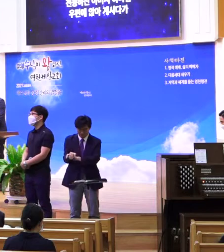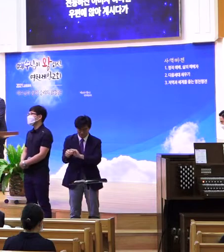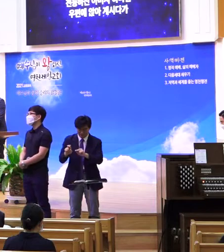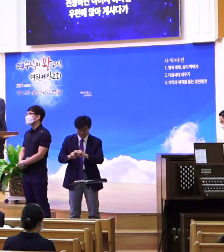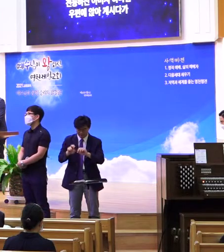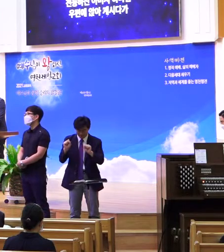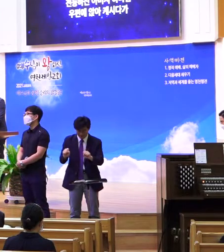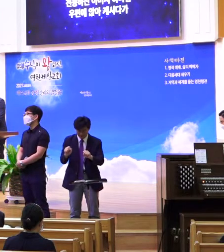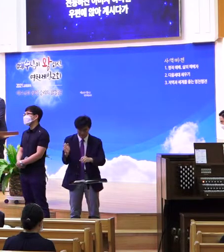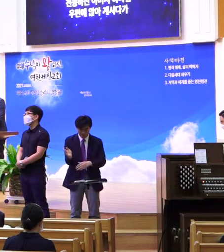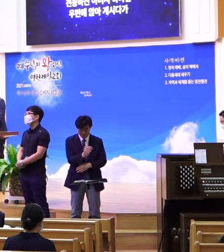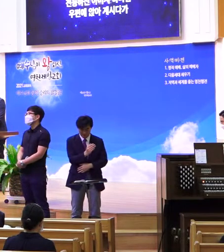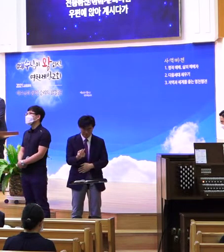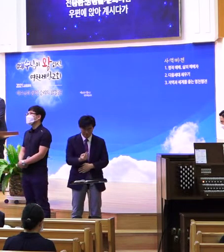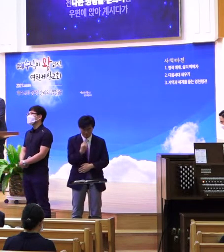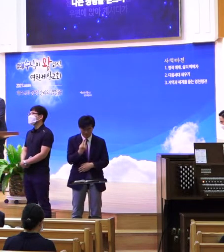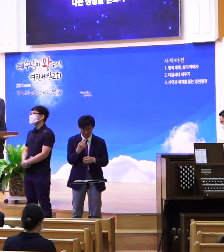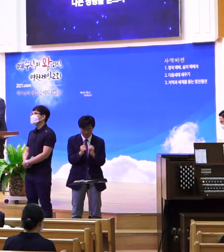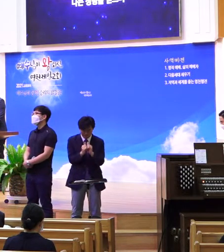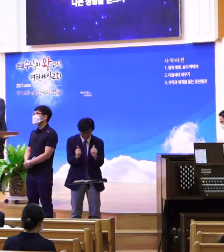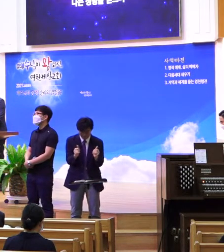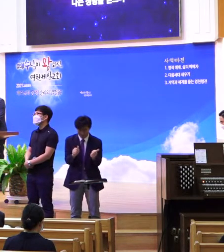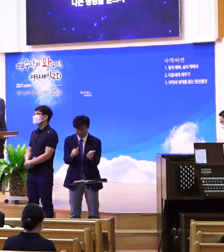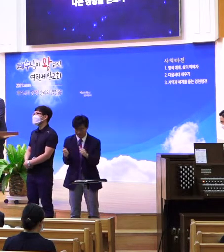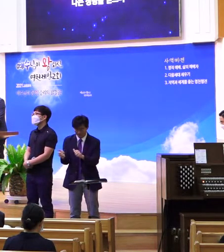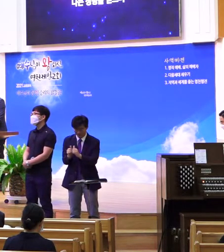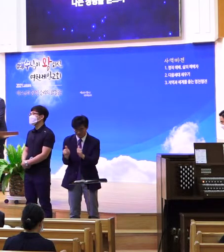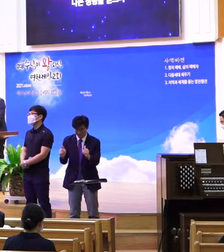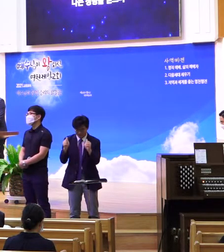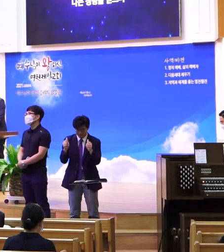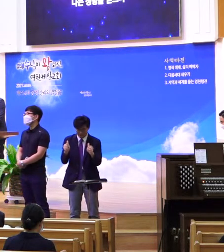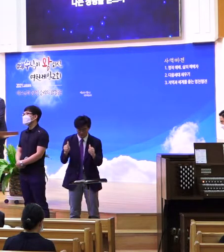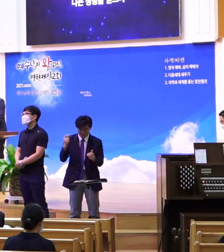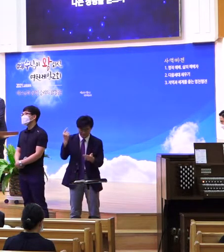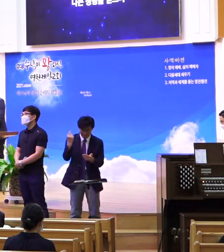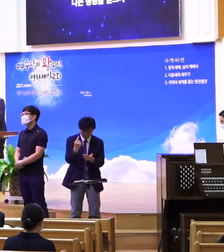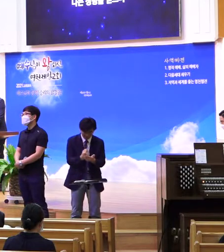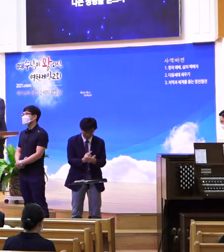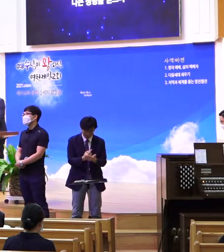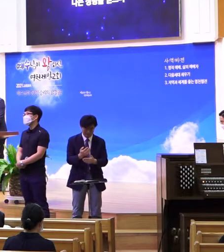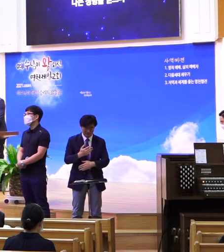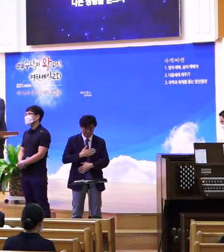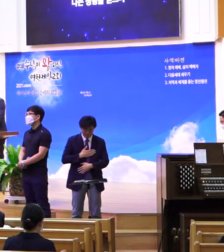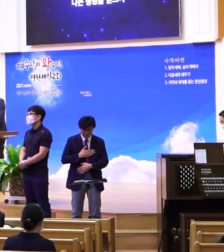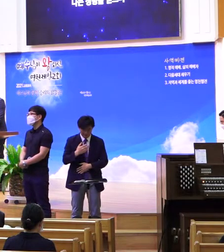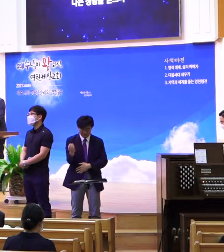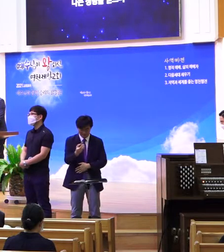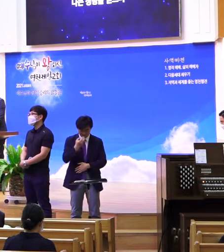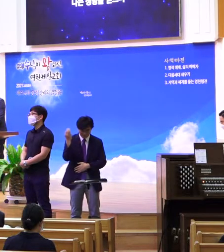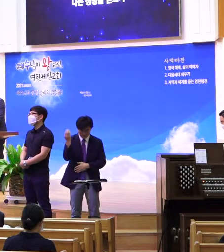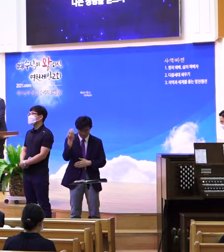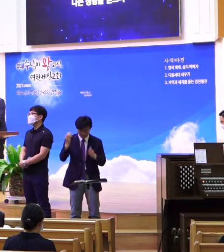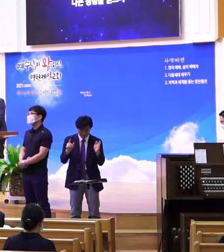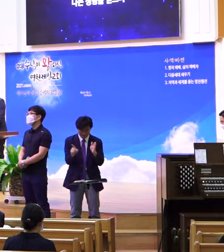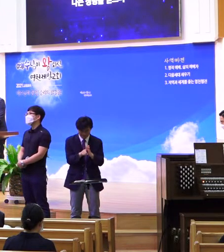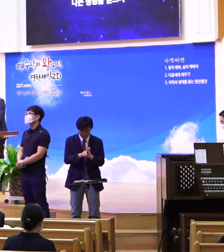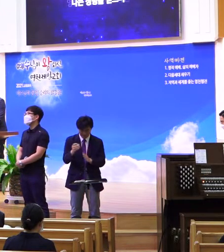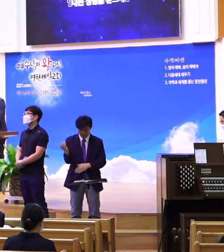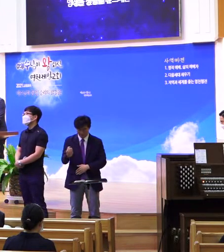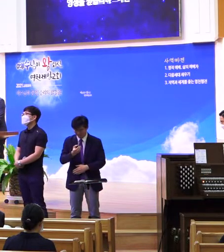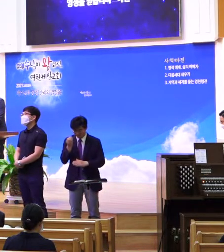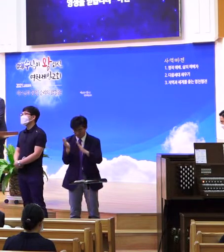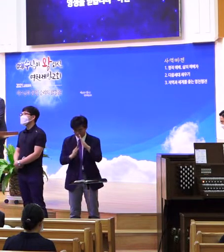우편에 앉아 계시다가 거기로부터 살아있는 자와 죽은 자를 심판하러 오십니다. 나는 성령을